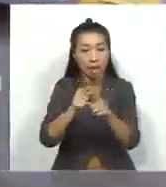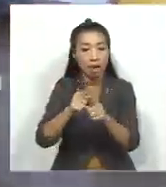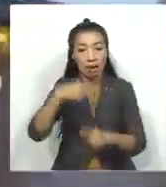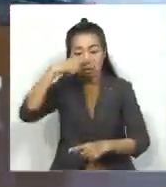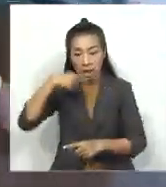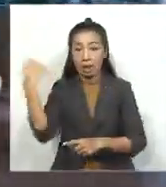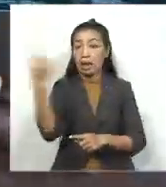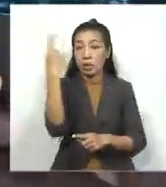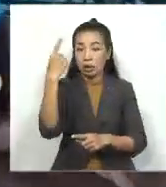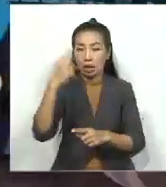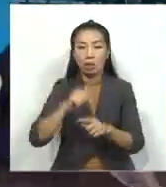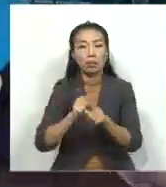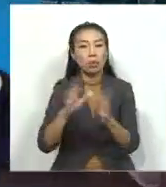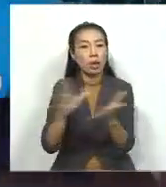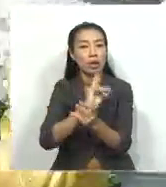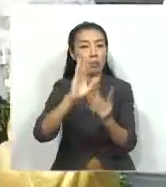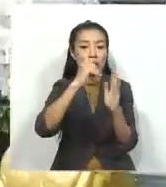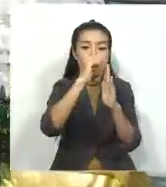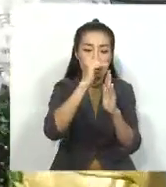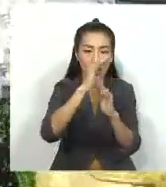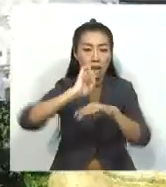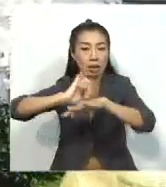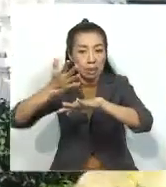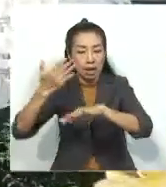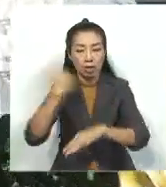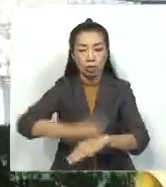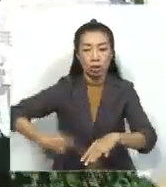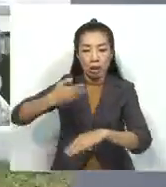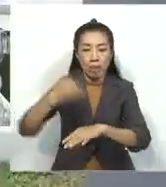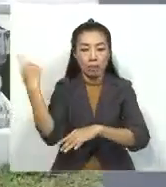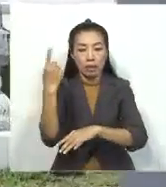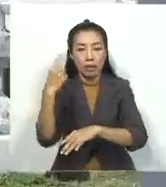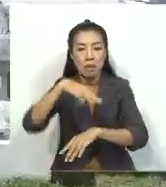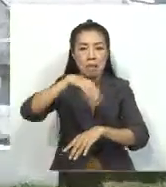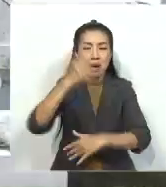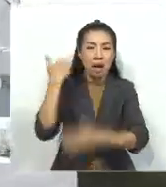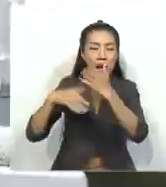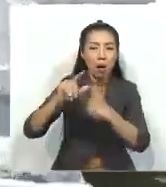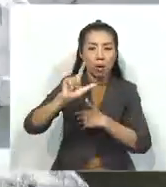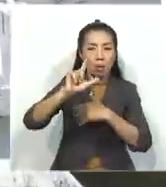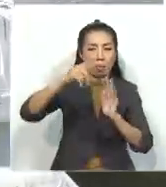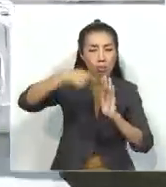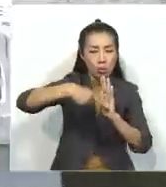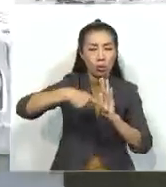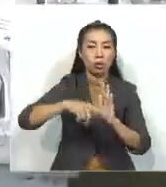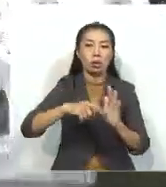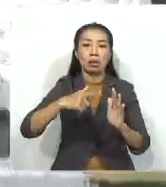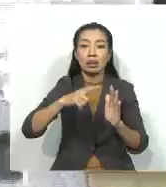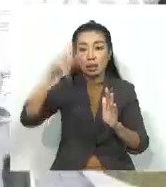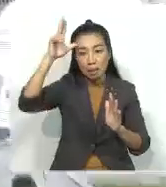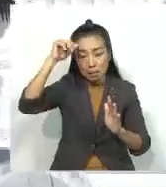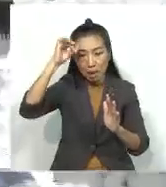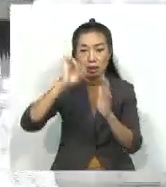ยวอารยธรรมล้านนาและการท่องเที่ยวธรรมชาติและสุขภาพตามเส้นทางเมืองเก่าลำพูนลำปางเชียงใหม่และแม่ฮ่องส